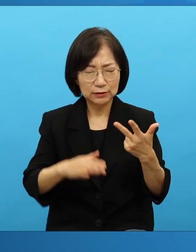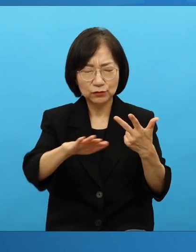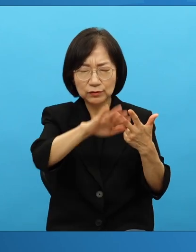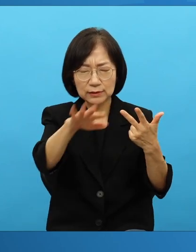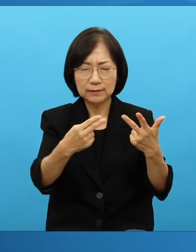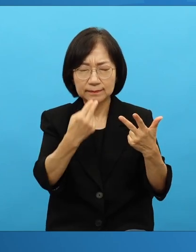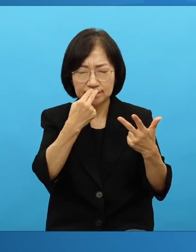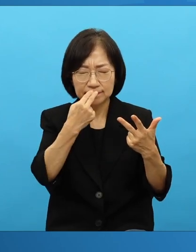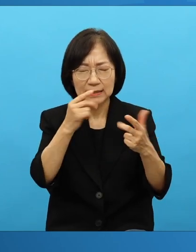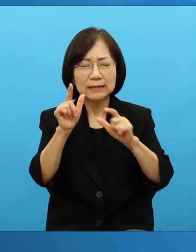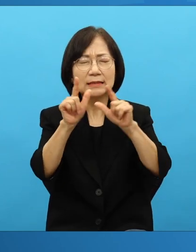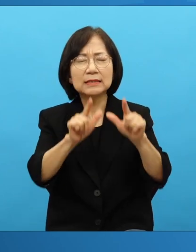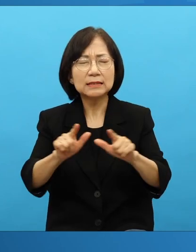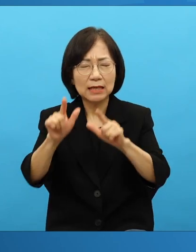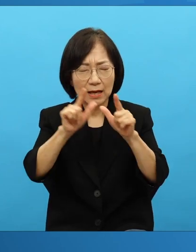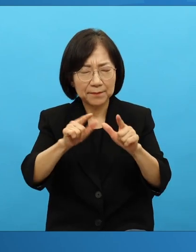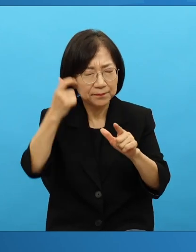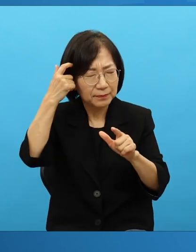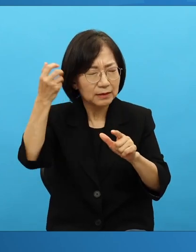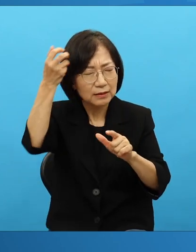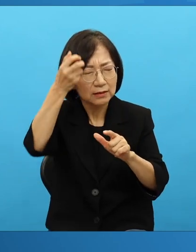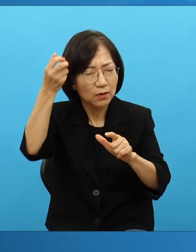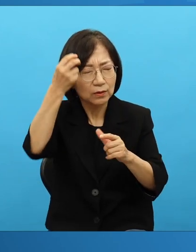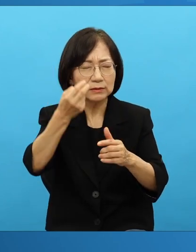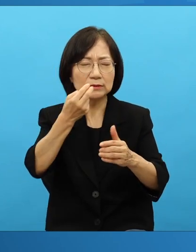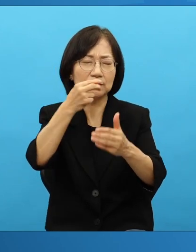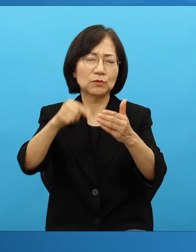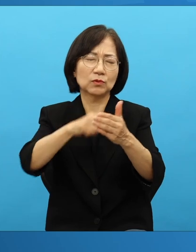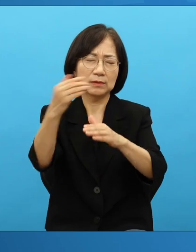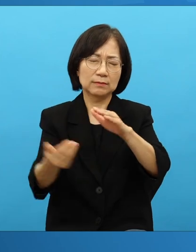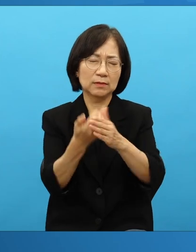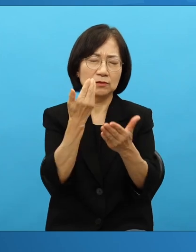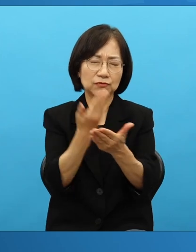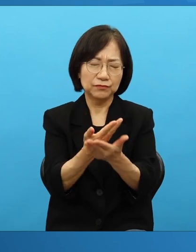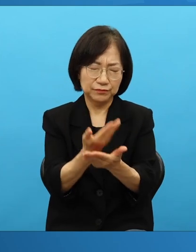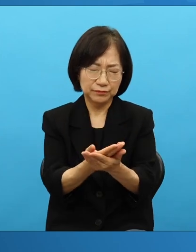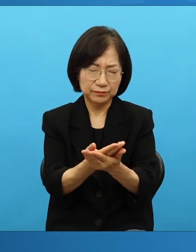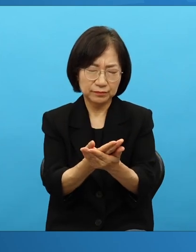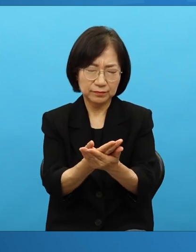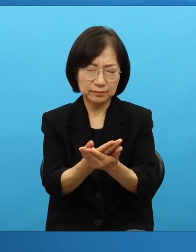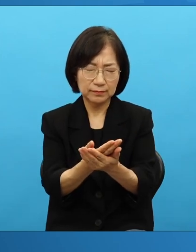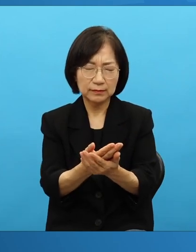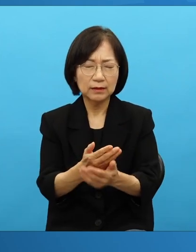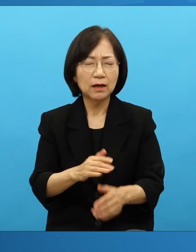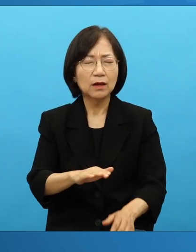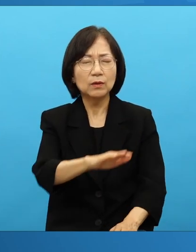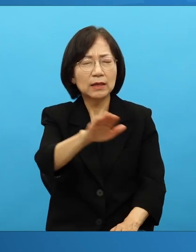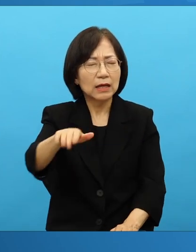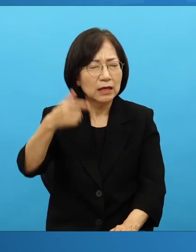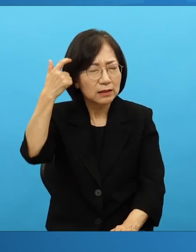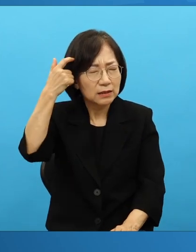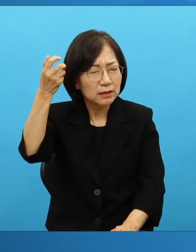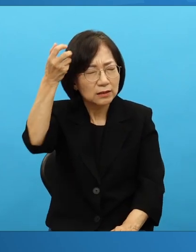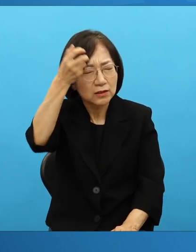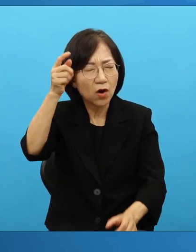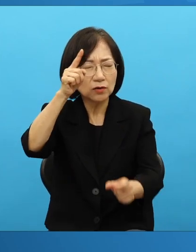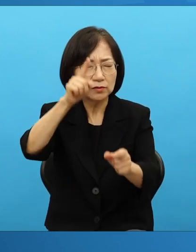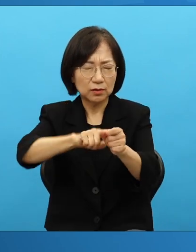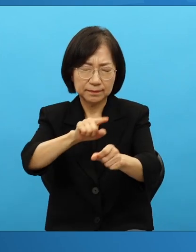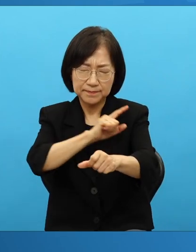속에 임하는 기도를 통하여 영적 서밋의 축복 누리게 하옵소서.